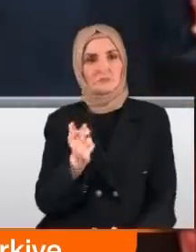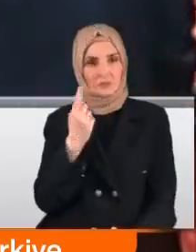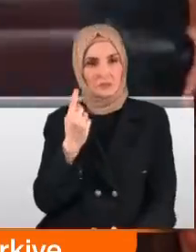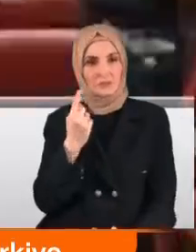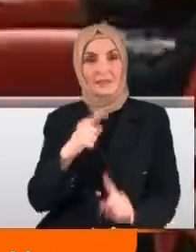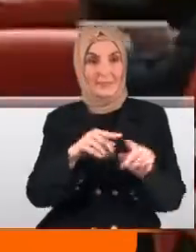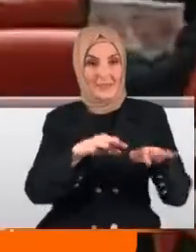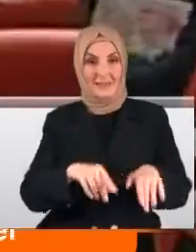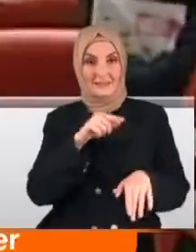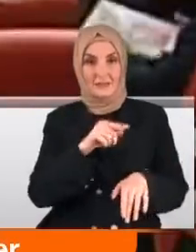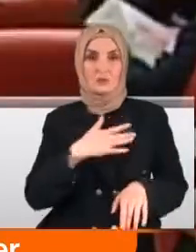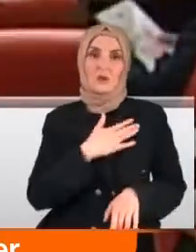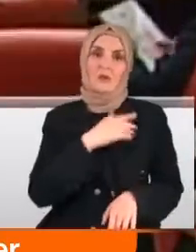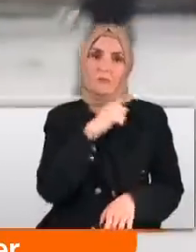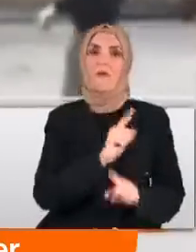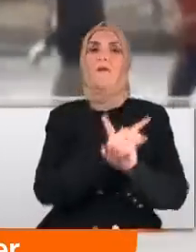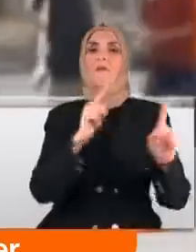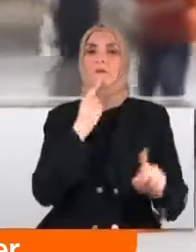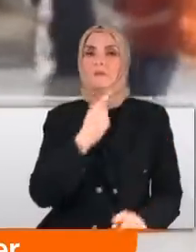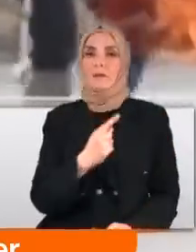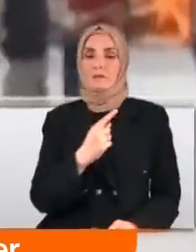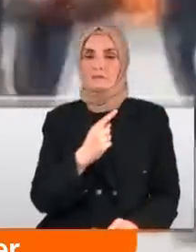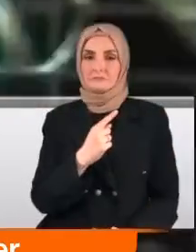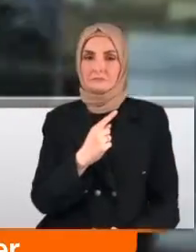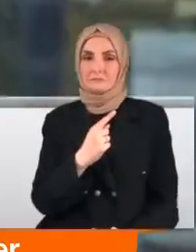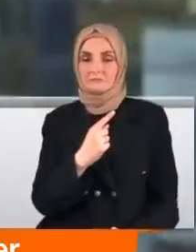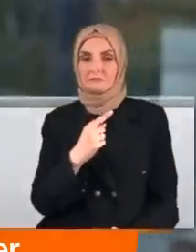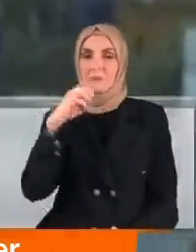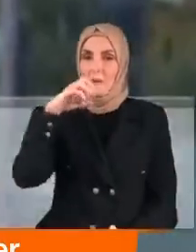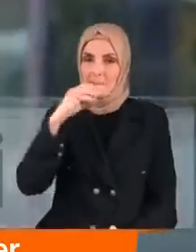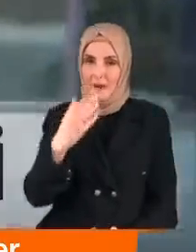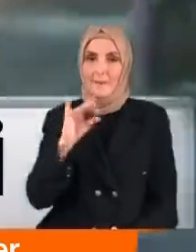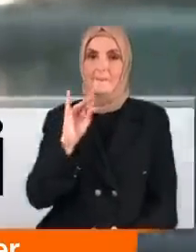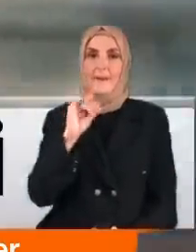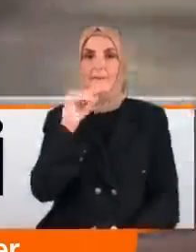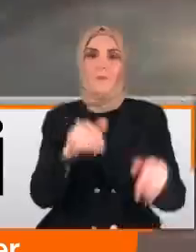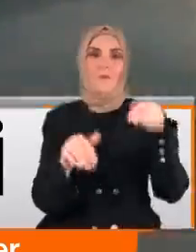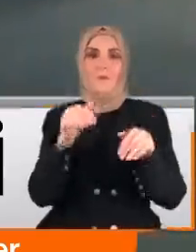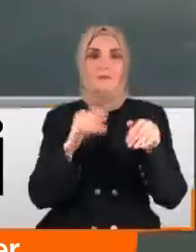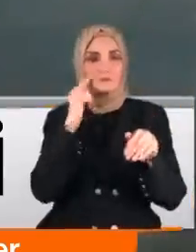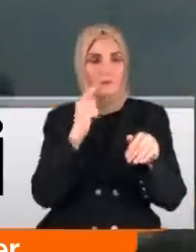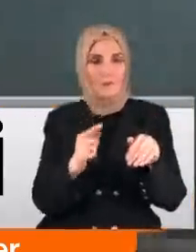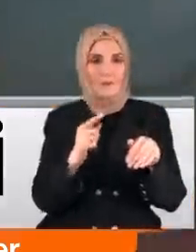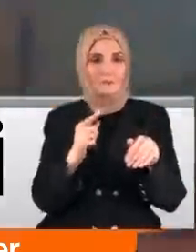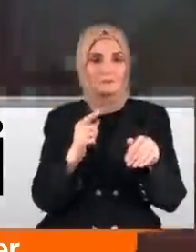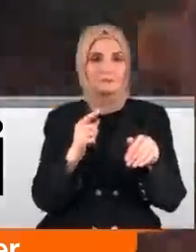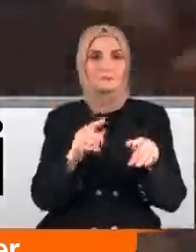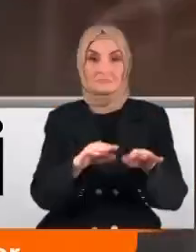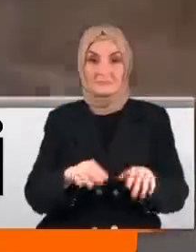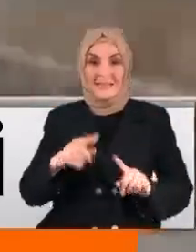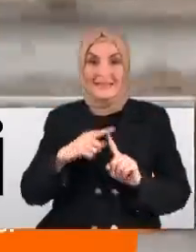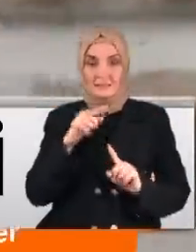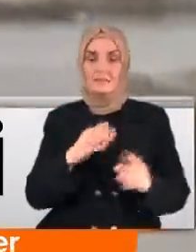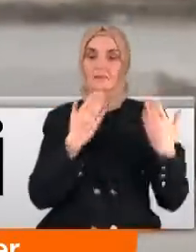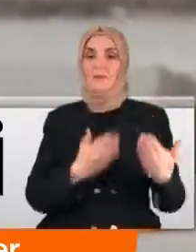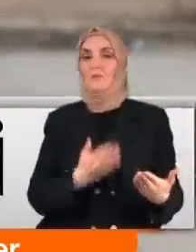vermesiydi. Ama tezkere AK Parti ve MHP'nin oylarıyla yine de kabul edildi. Ve sınırın öbür